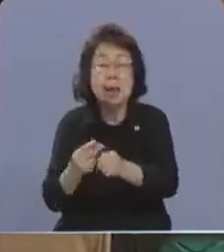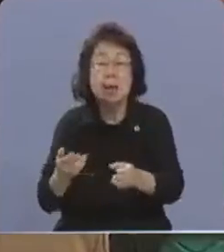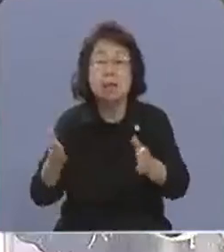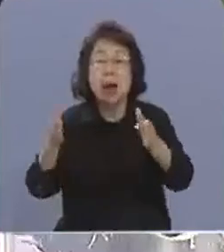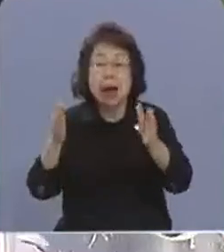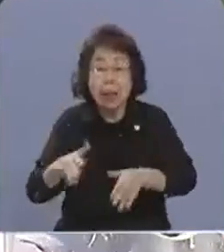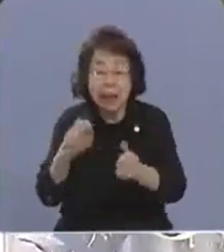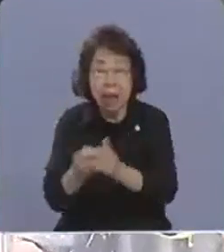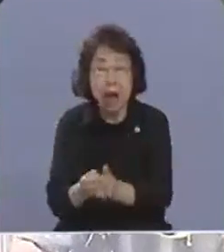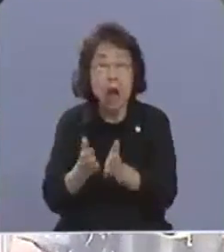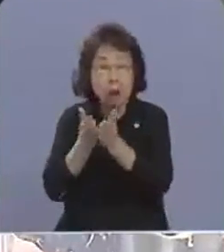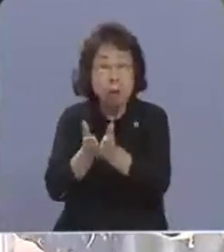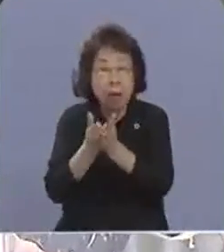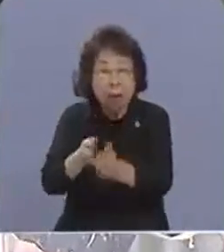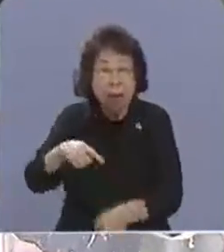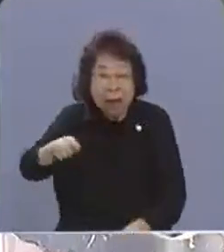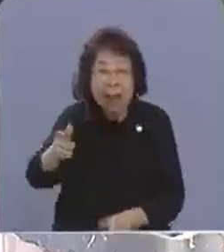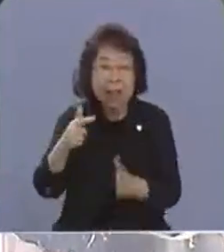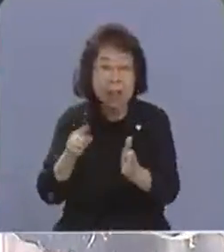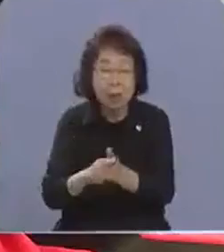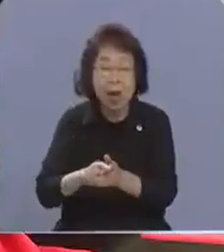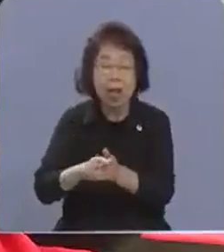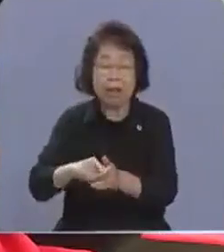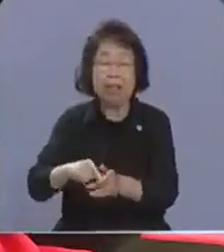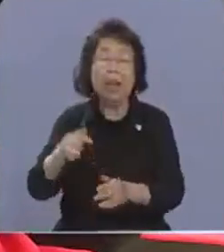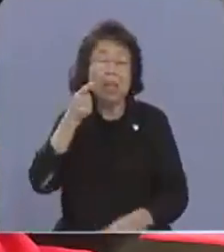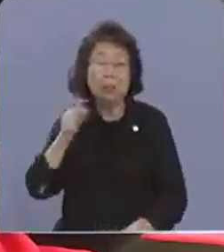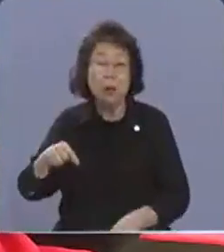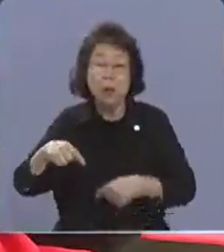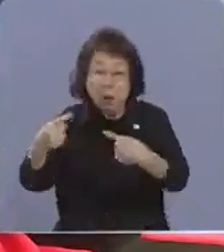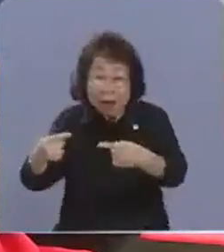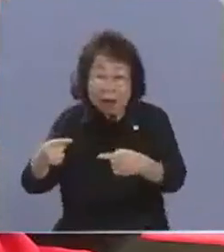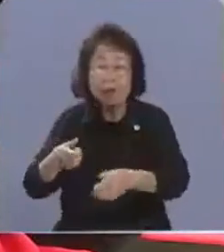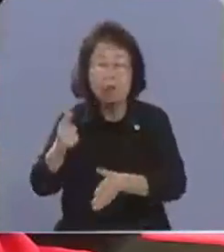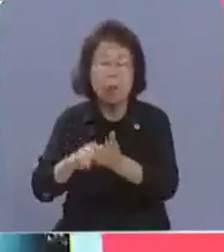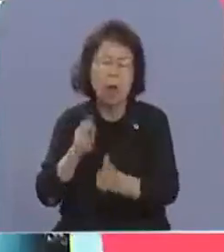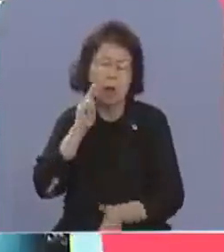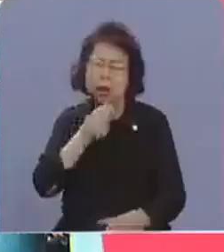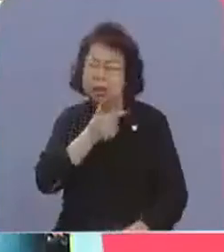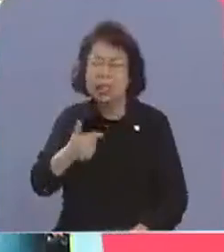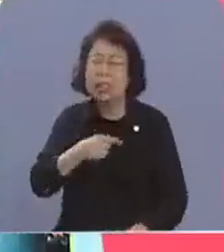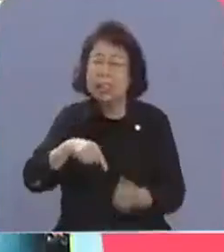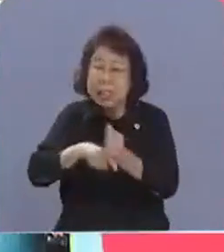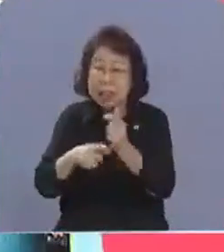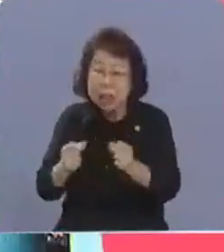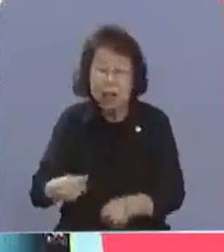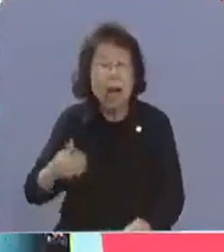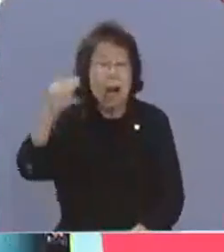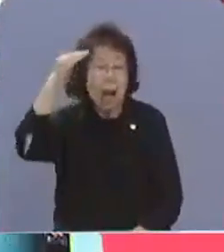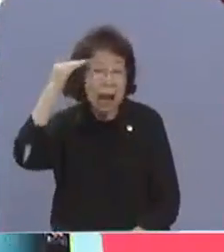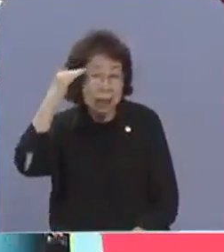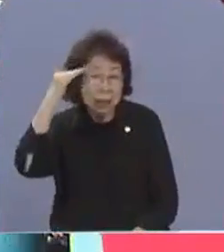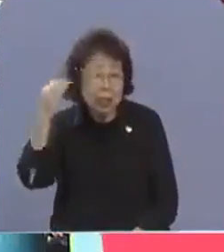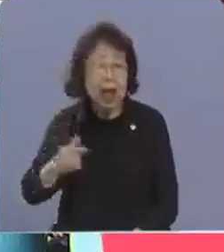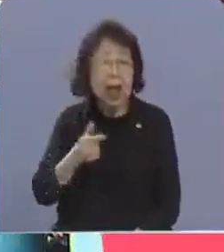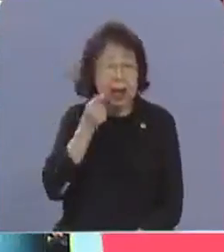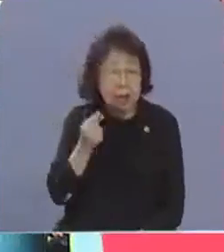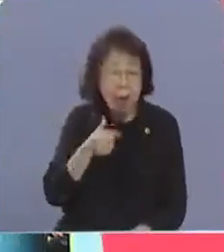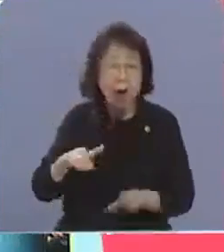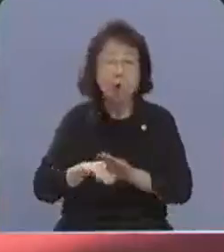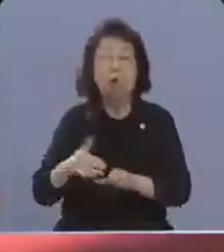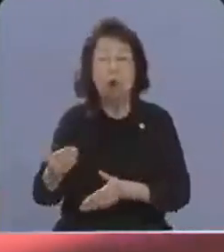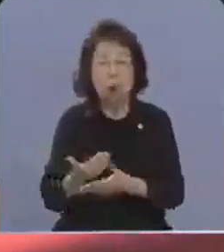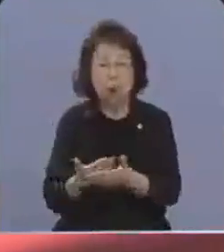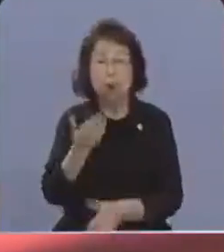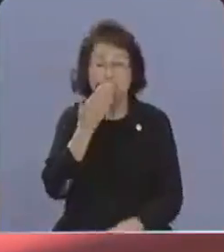성사된 이번 조선통신사선의 쓰시마 이팡은 더큰 의미가 있습니다. 한국과 일본의 문화교류를 확대하는